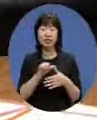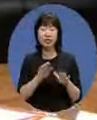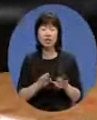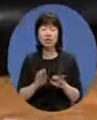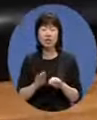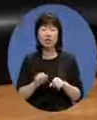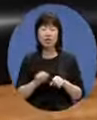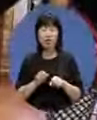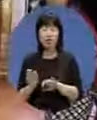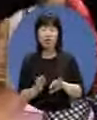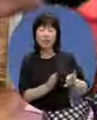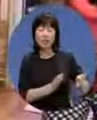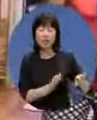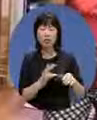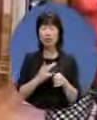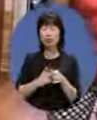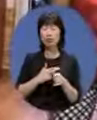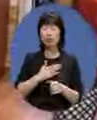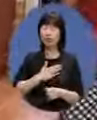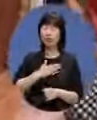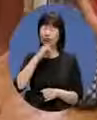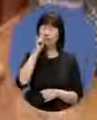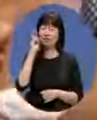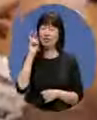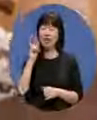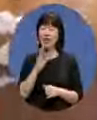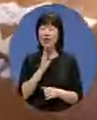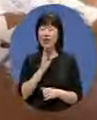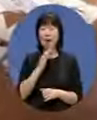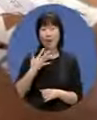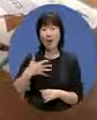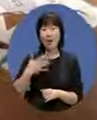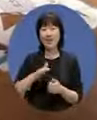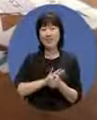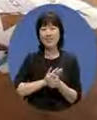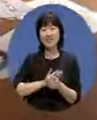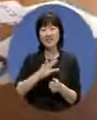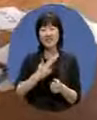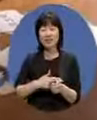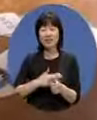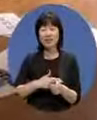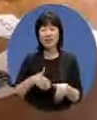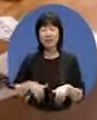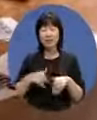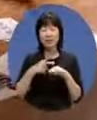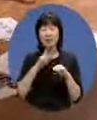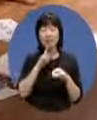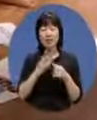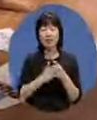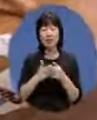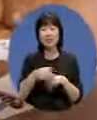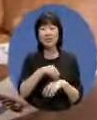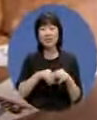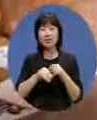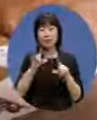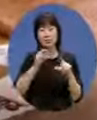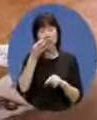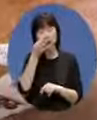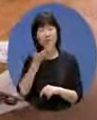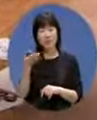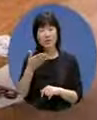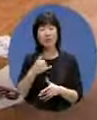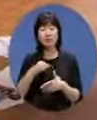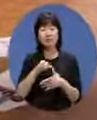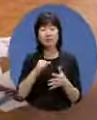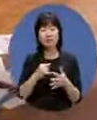치워주면 선생님이 너무 기분 좋을 것 같아 야석 선생님의 뜻한 말 을 보이는 아